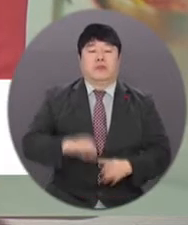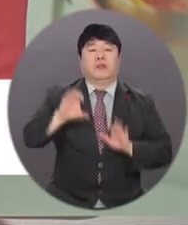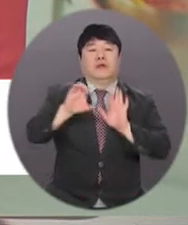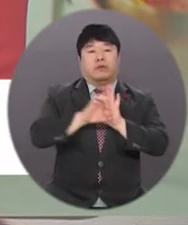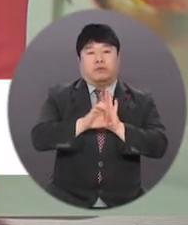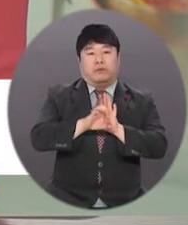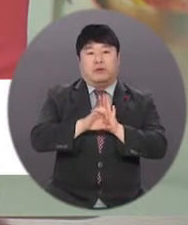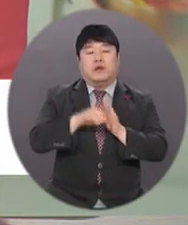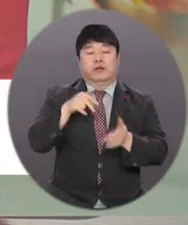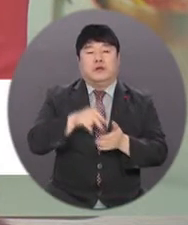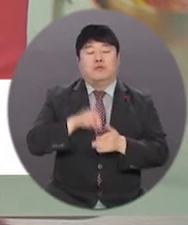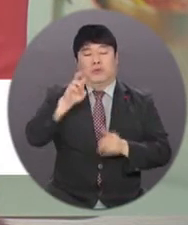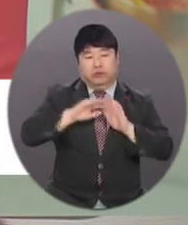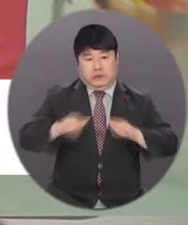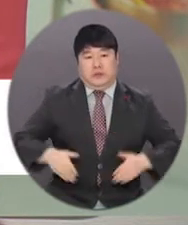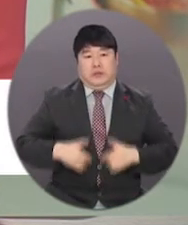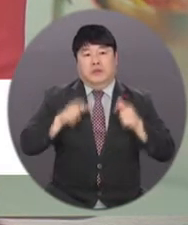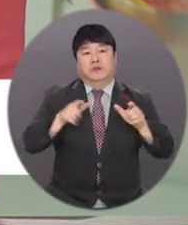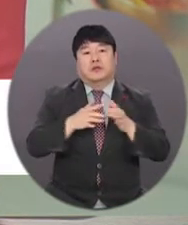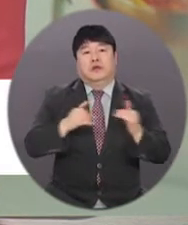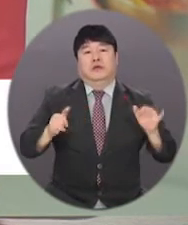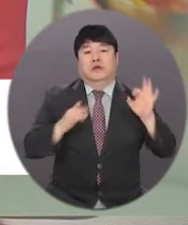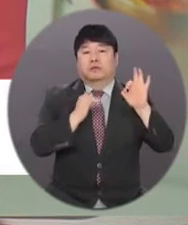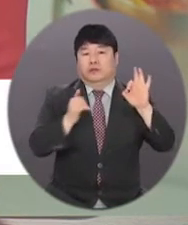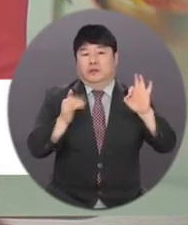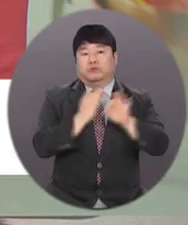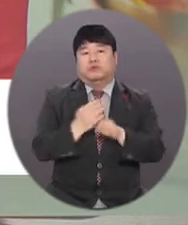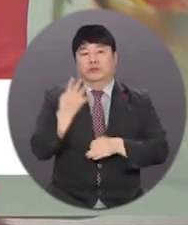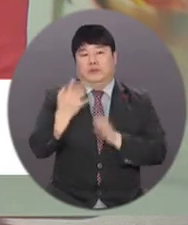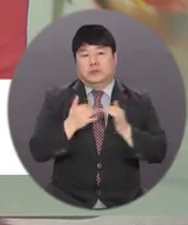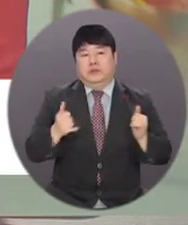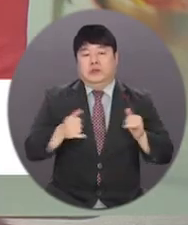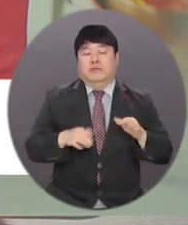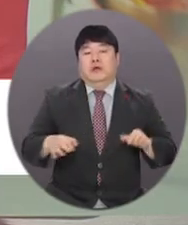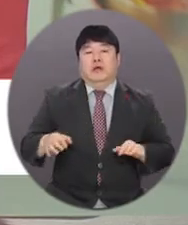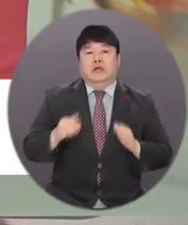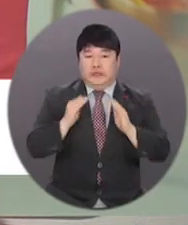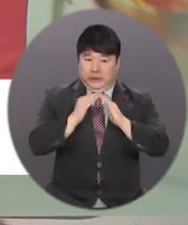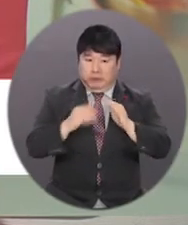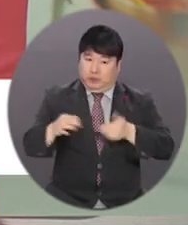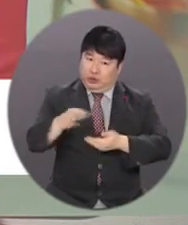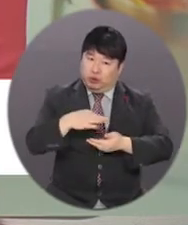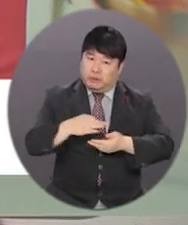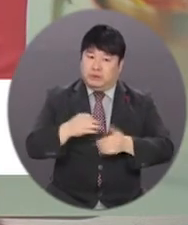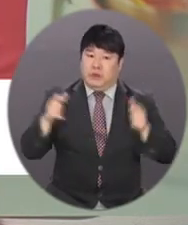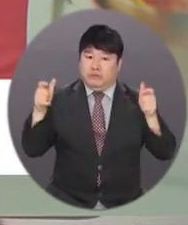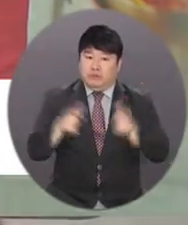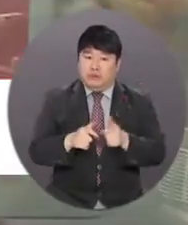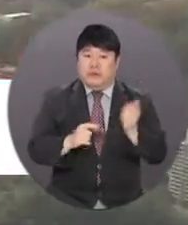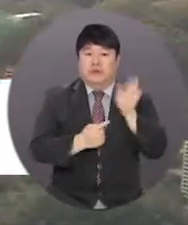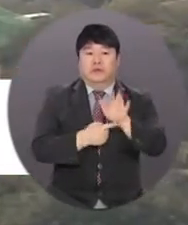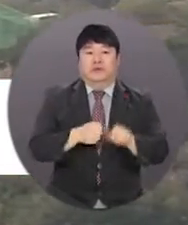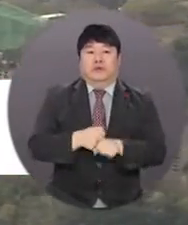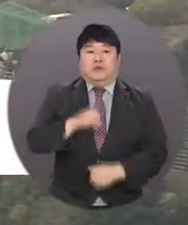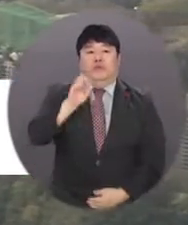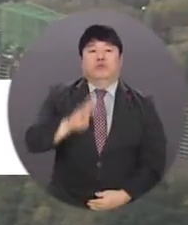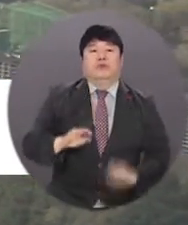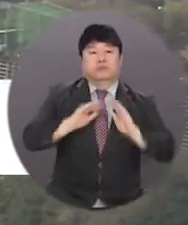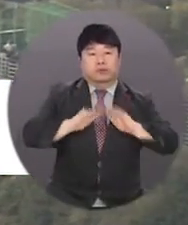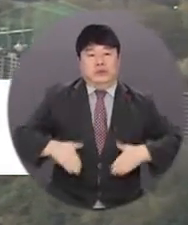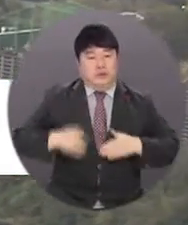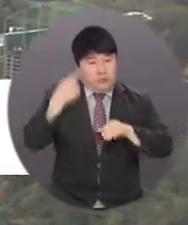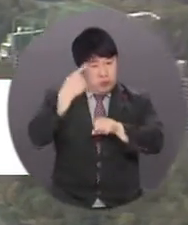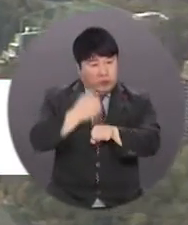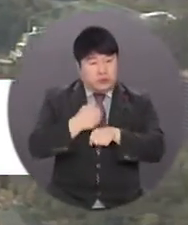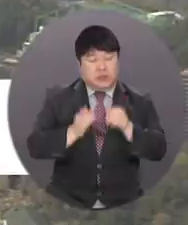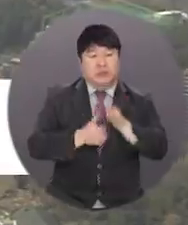코로나 사태 이후 광주 전남 지역민 10명 가운데 4명꼴로 가계 수입이 줄어든 것으로 나타났습니다. 광주 전남